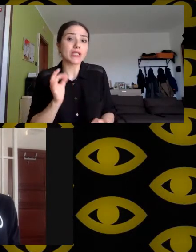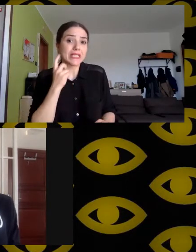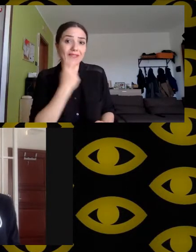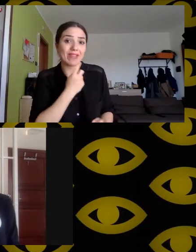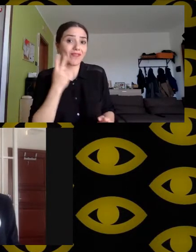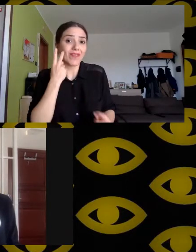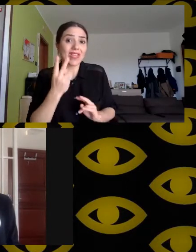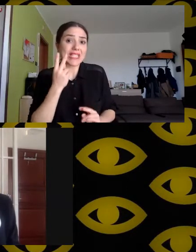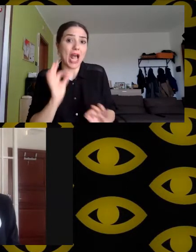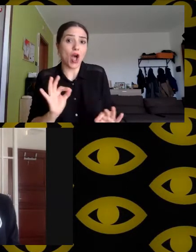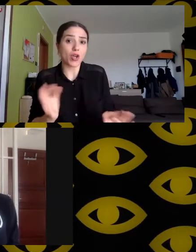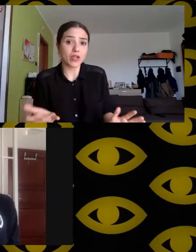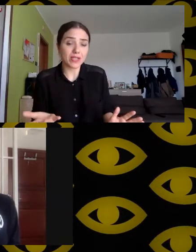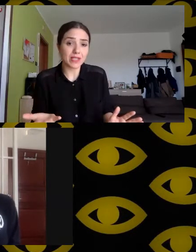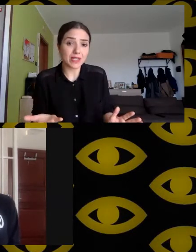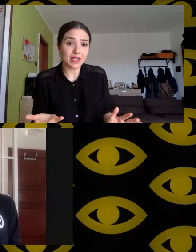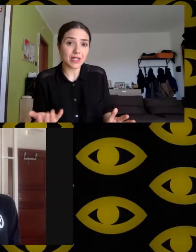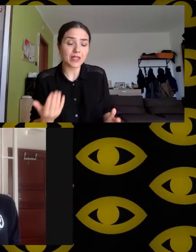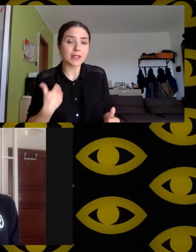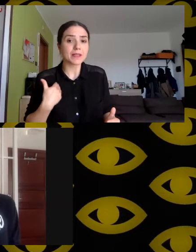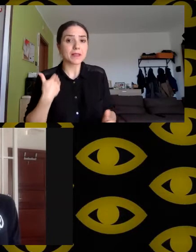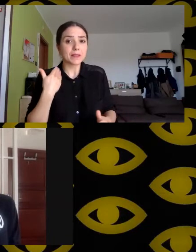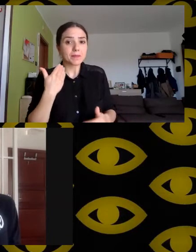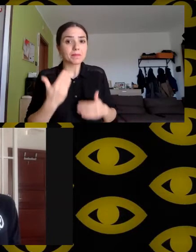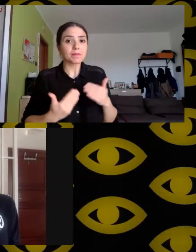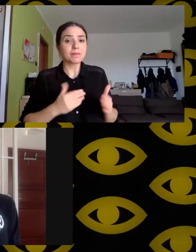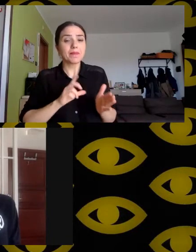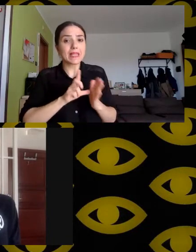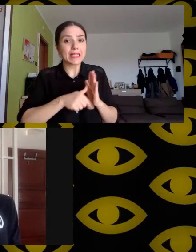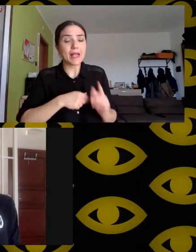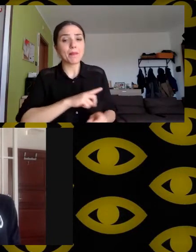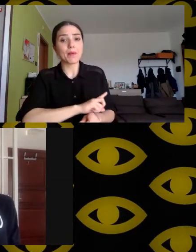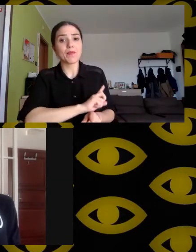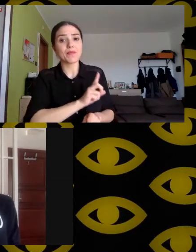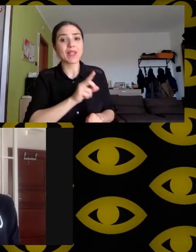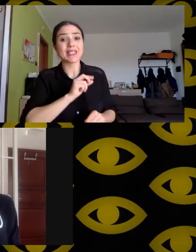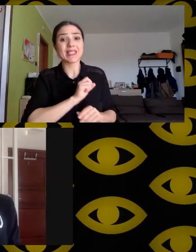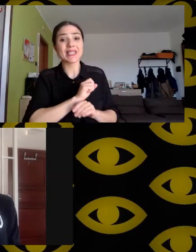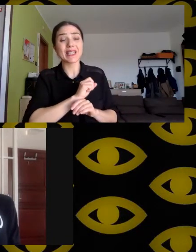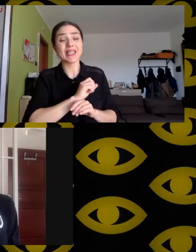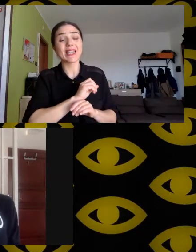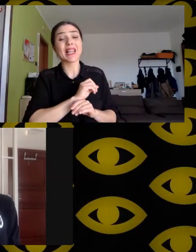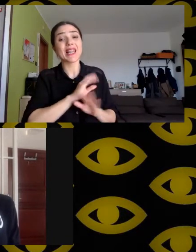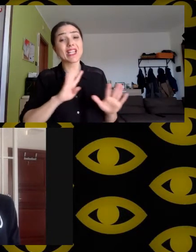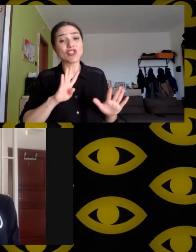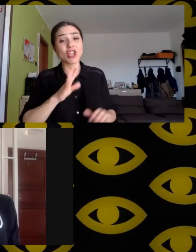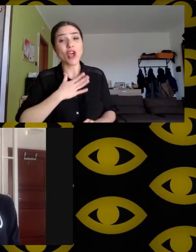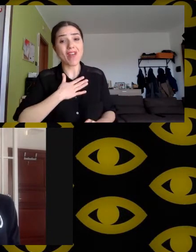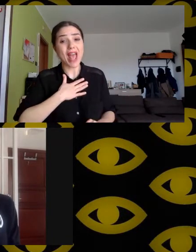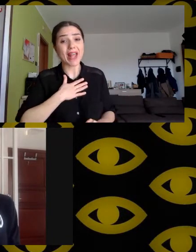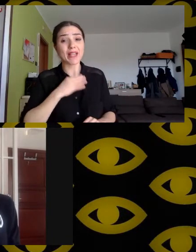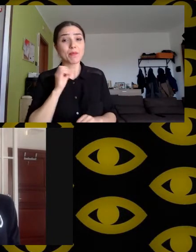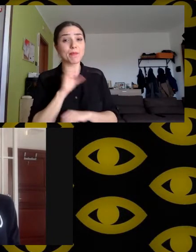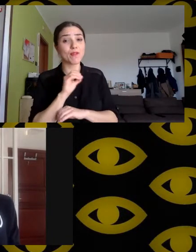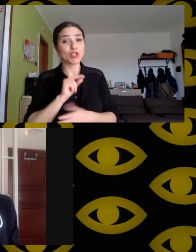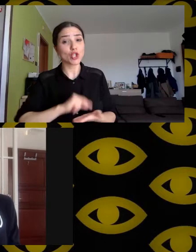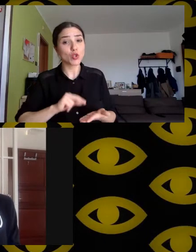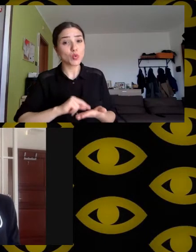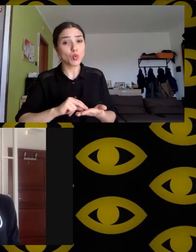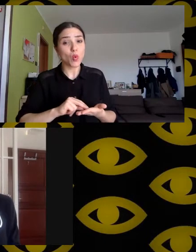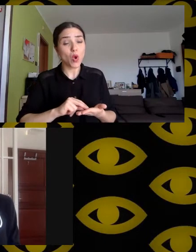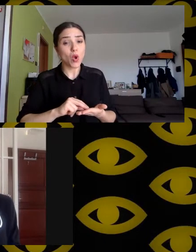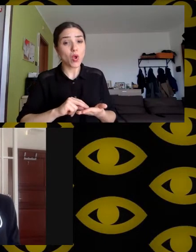che cosa mi stesse succedendo e a 19 anni il mio professore di ragioneria mi disse: guarda